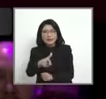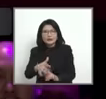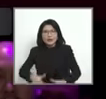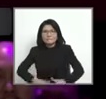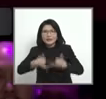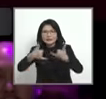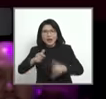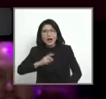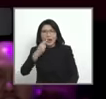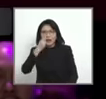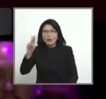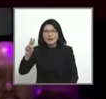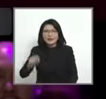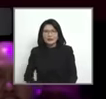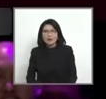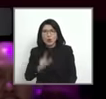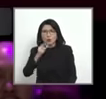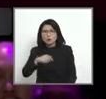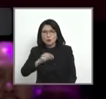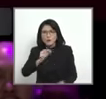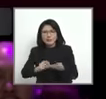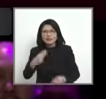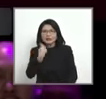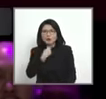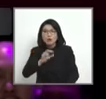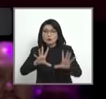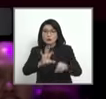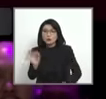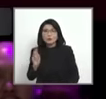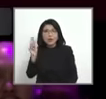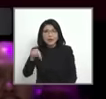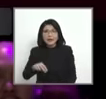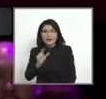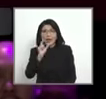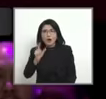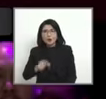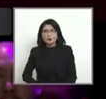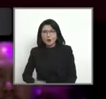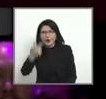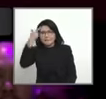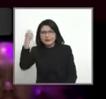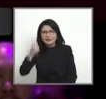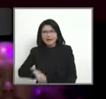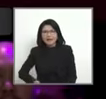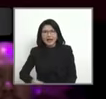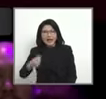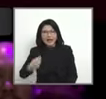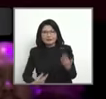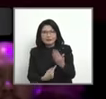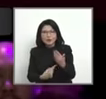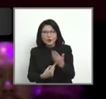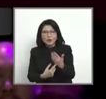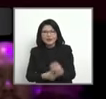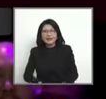Pemilu ini meskipun kata pemerintah bukan terkait Pemilu tapi apakah secara Nalar memang sulit dipisahkan dari kepentingan Pemilu